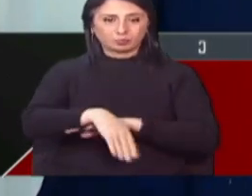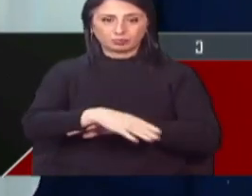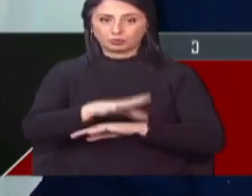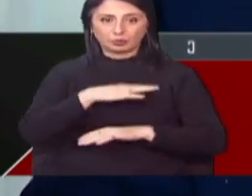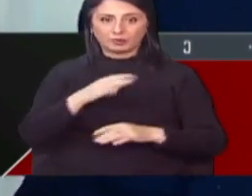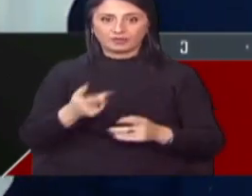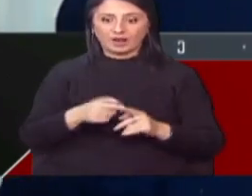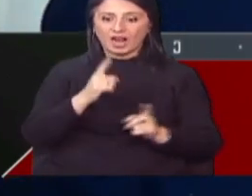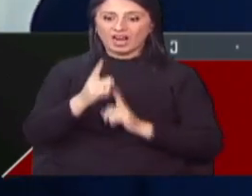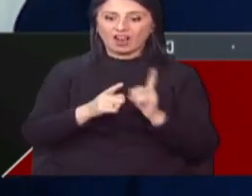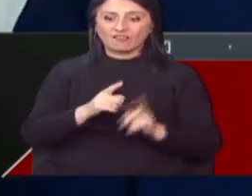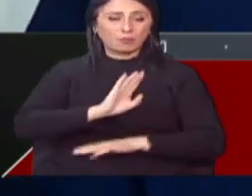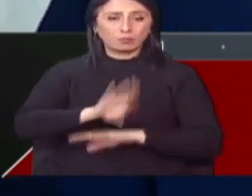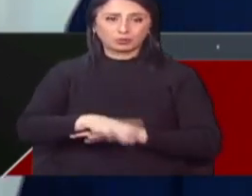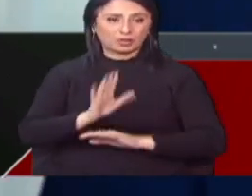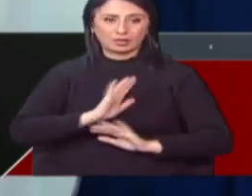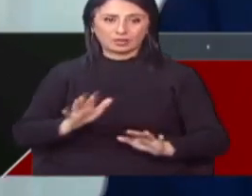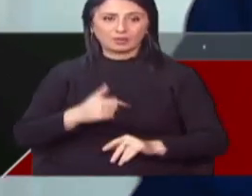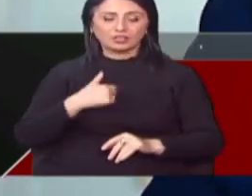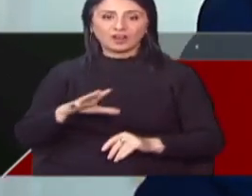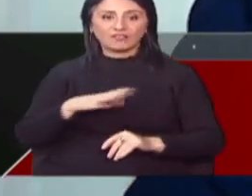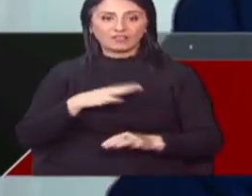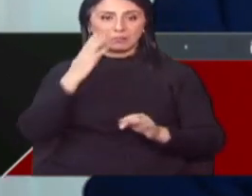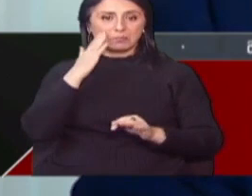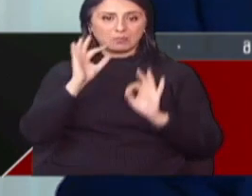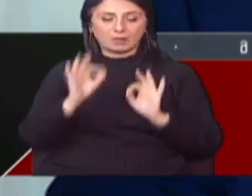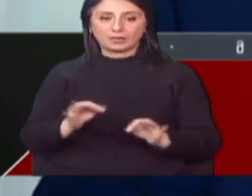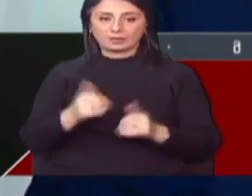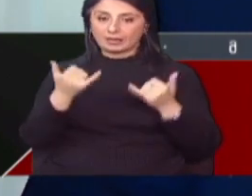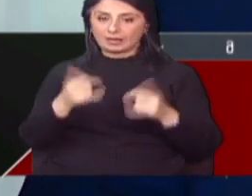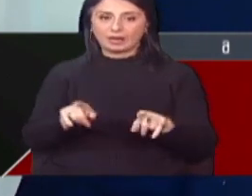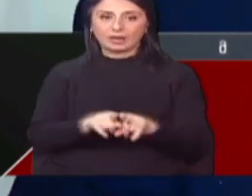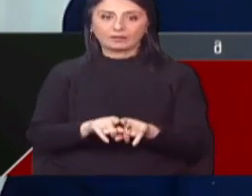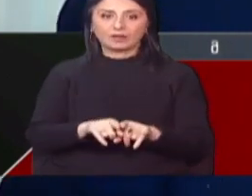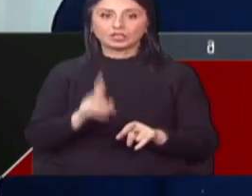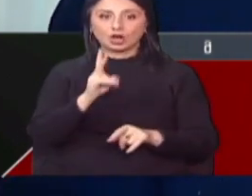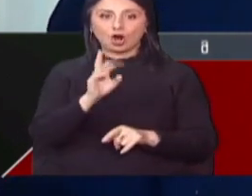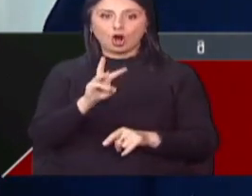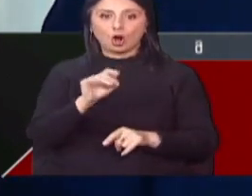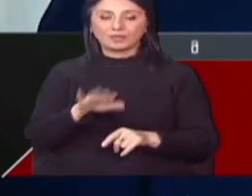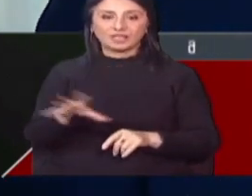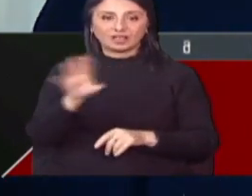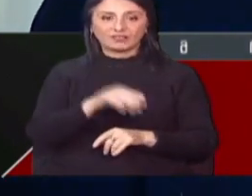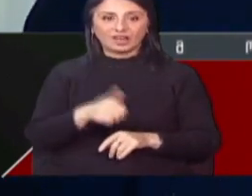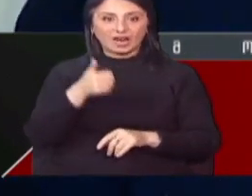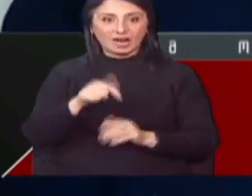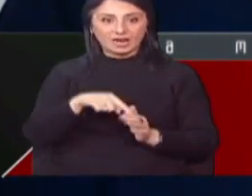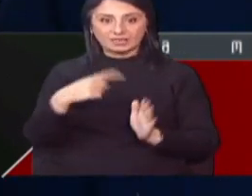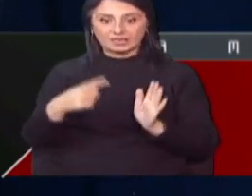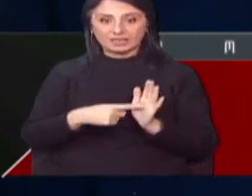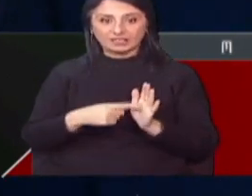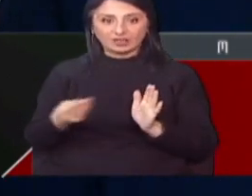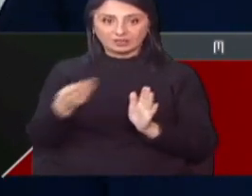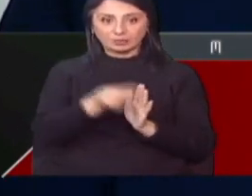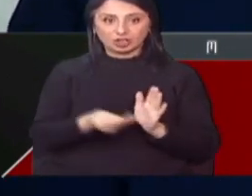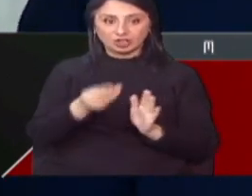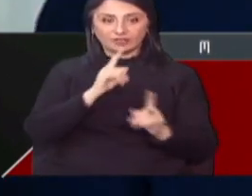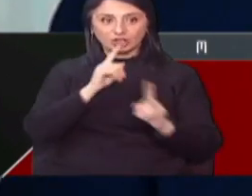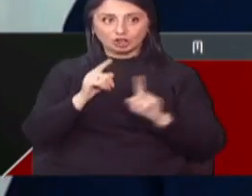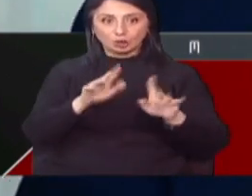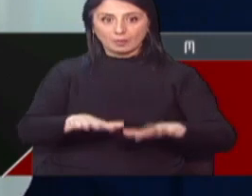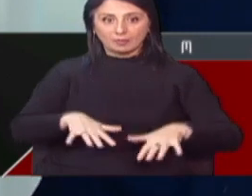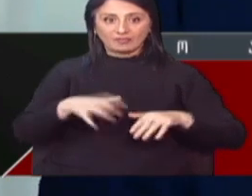sarane reforma ikarikidan ar shemosula chven viqavit martali ekhlats Comitetul ყველა კარგი საკითხი რომელიც შემოვიდა პლენარულ